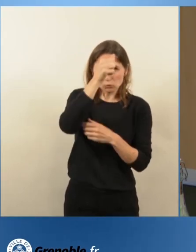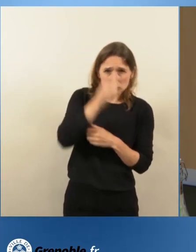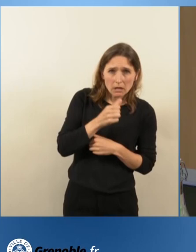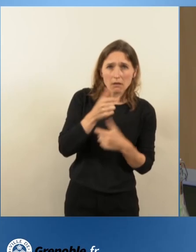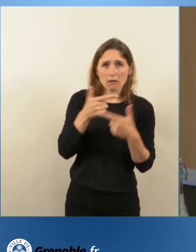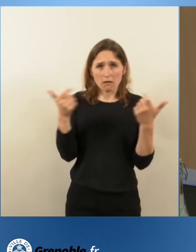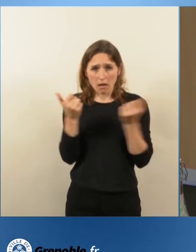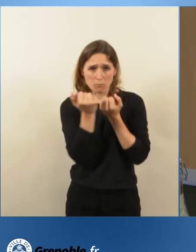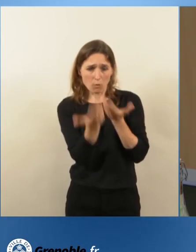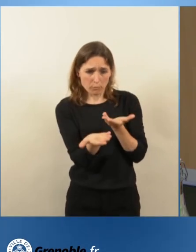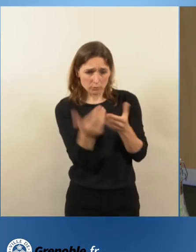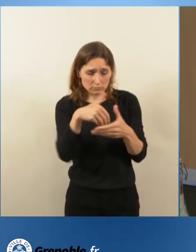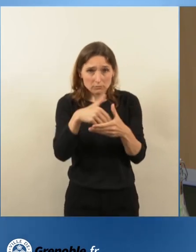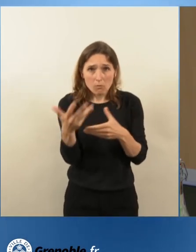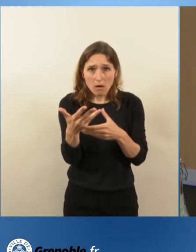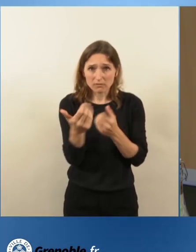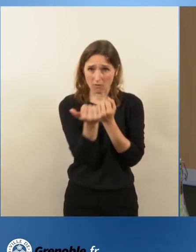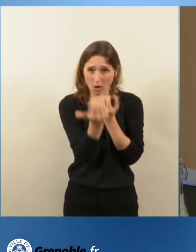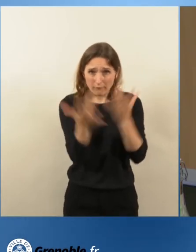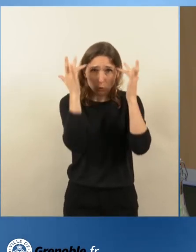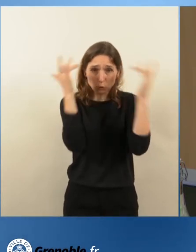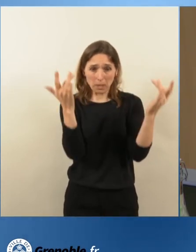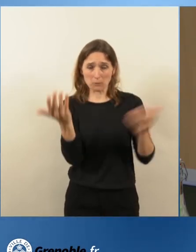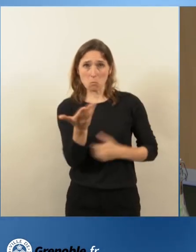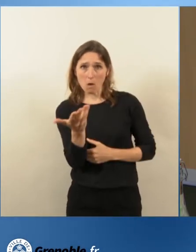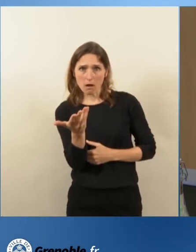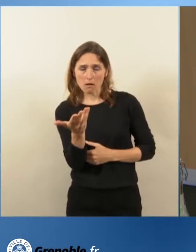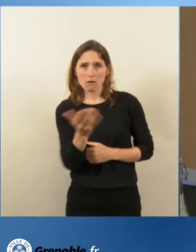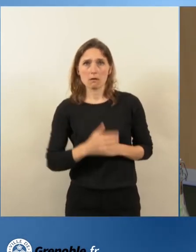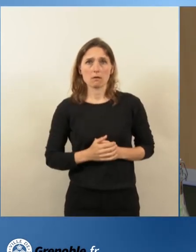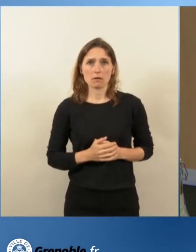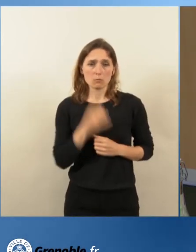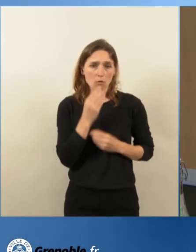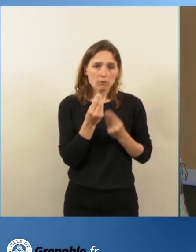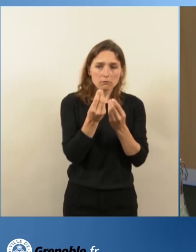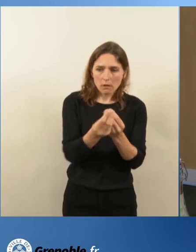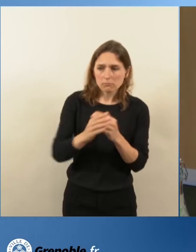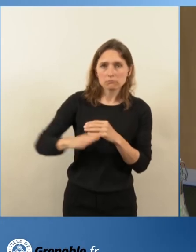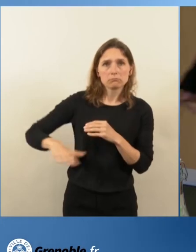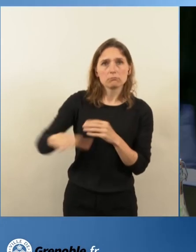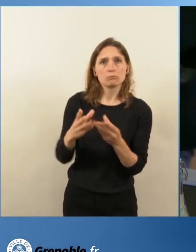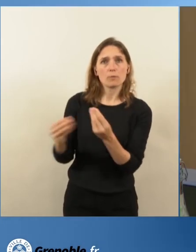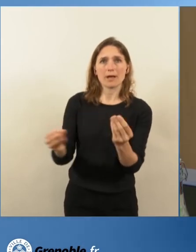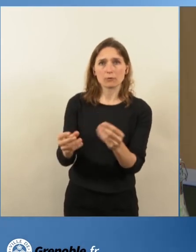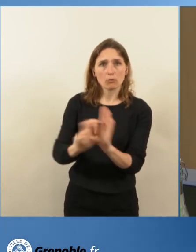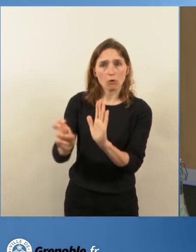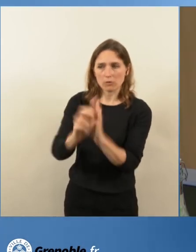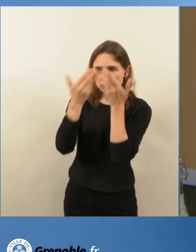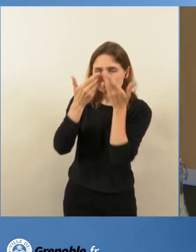l'offre l'offre culturelle l'offre qui puisse épanouir les grenouglois et les grenougloises